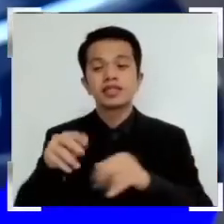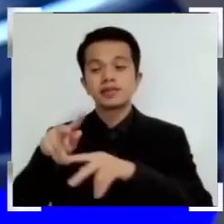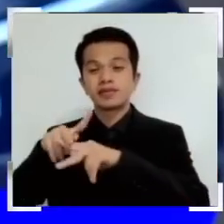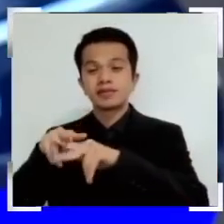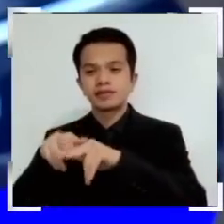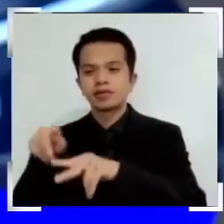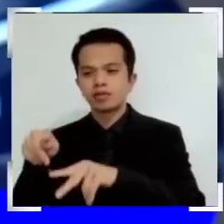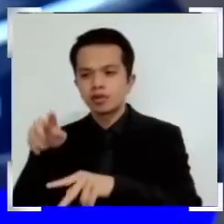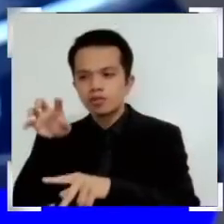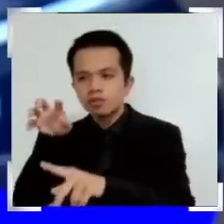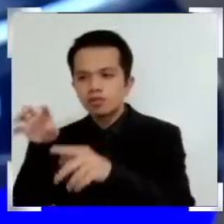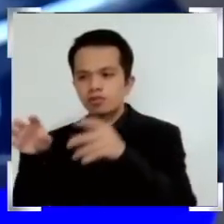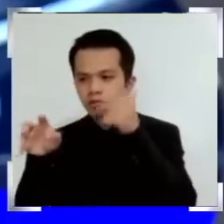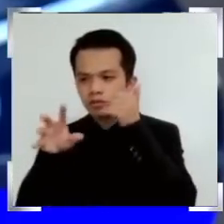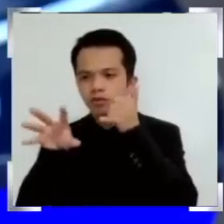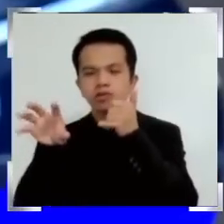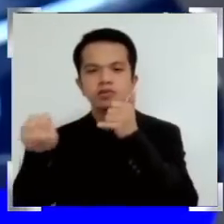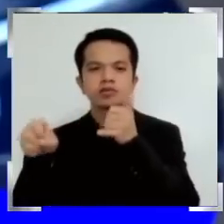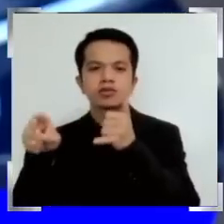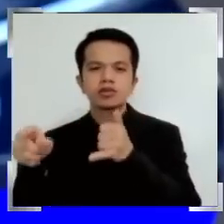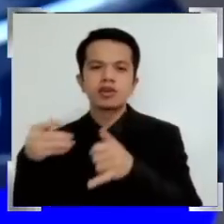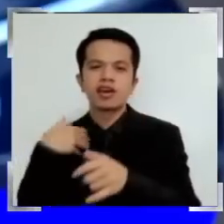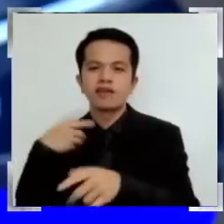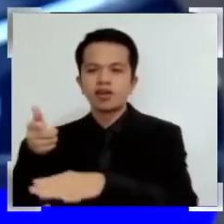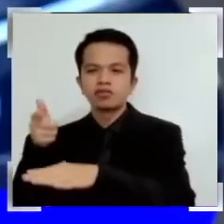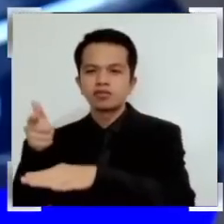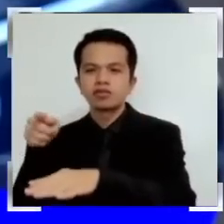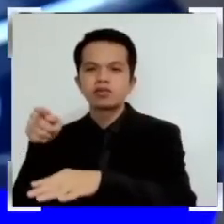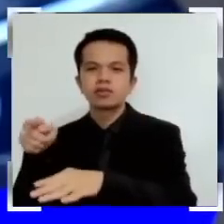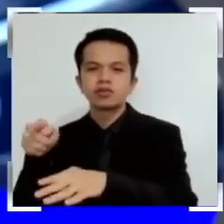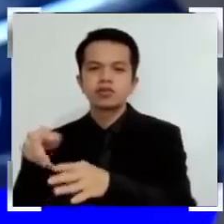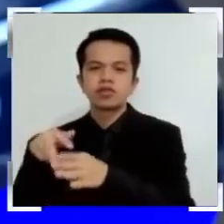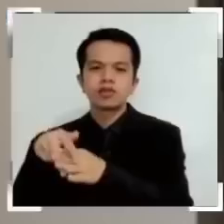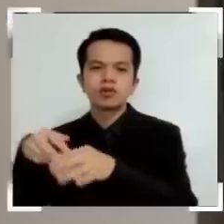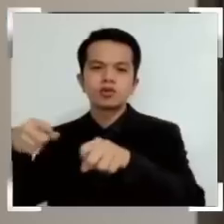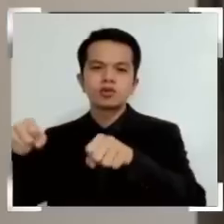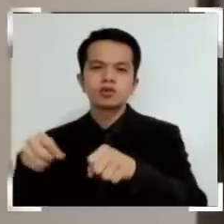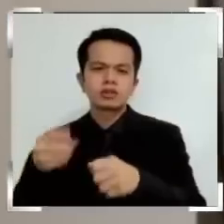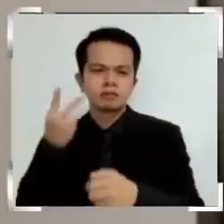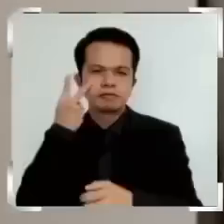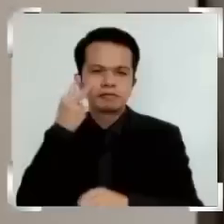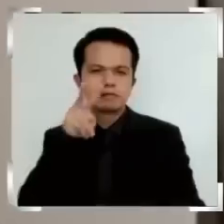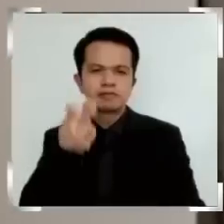ang pamamaril ng riding in tandem sa isang rider. Ating saksihan.